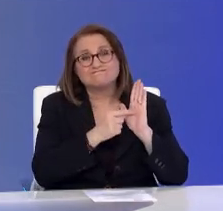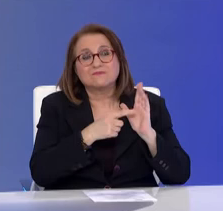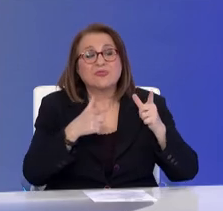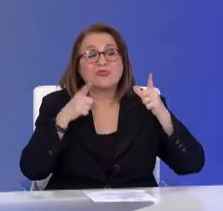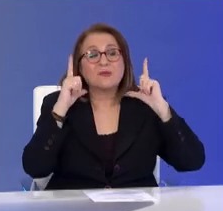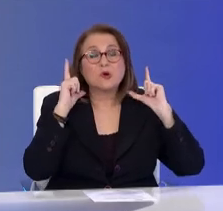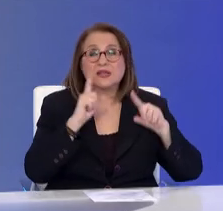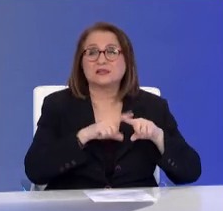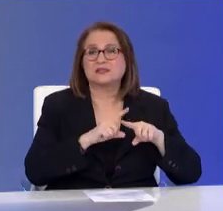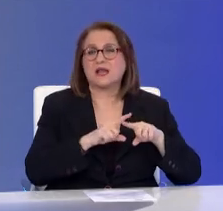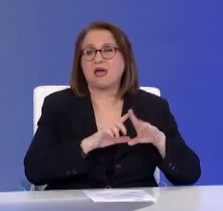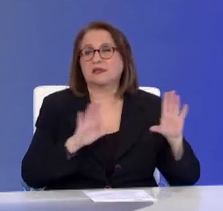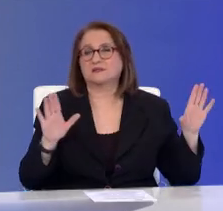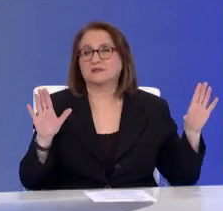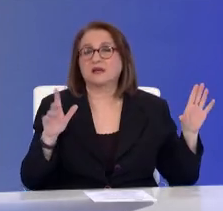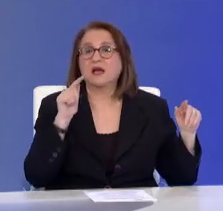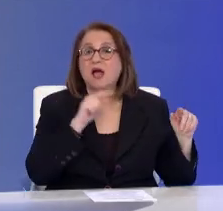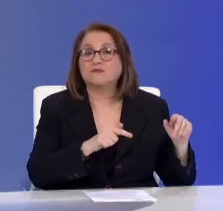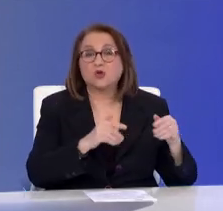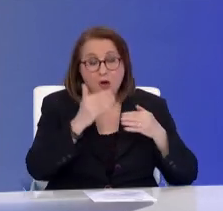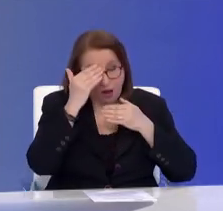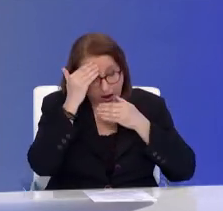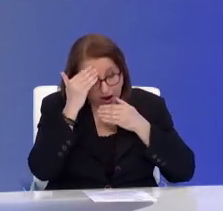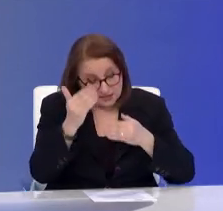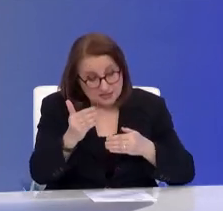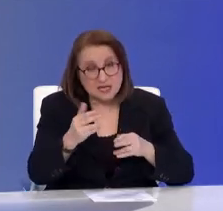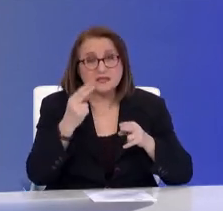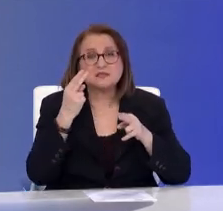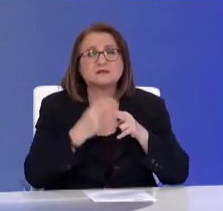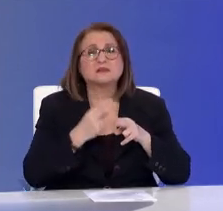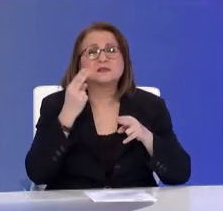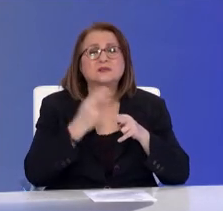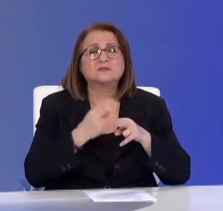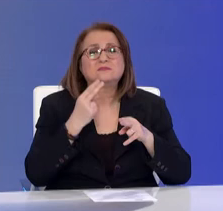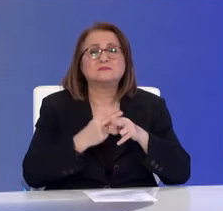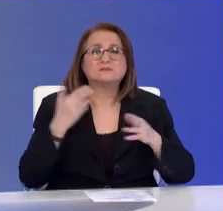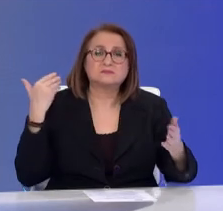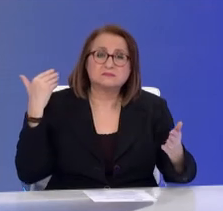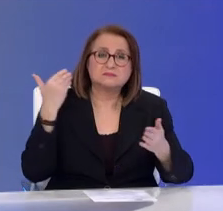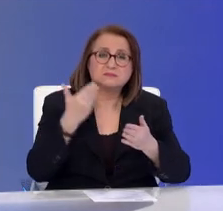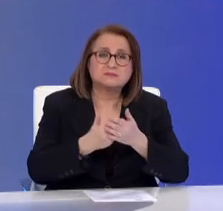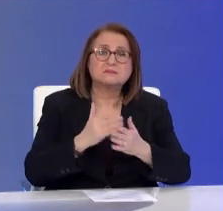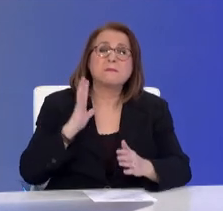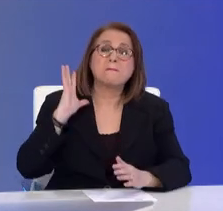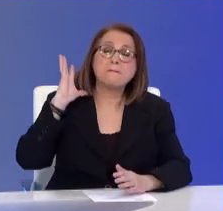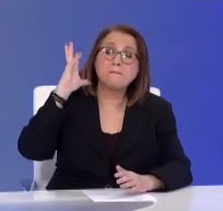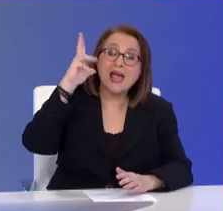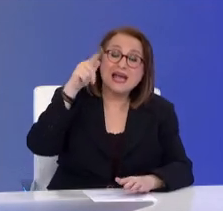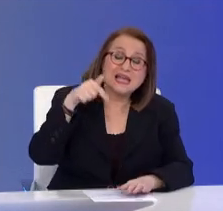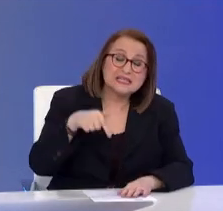Αθηναϊκής Δημοκρατίας παραμένουν άσβεστες ακόμα και σήμερα στις